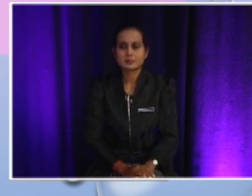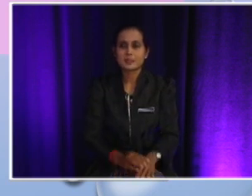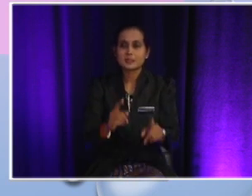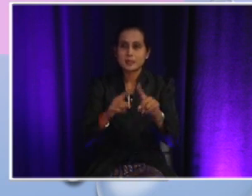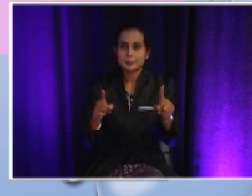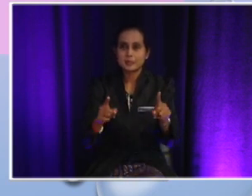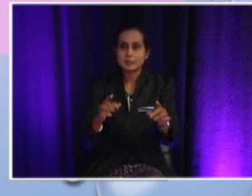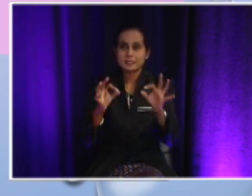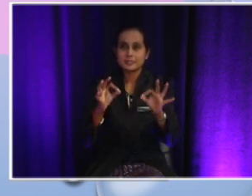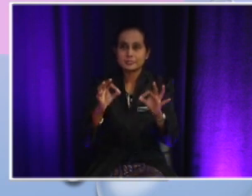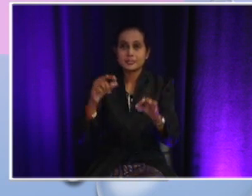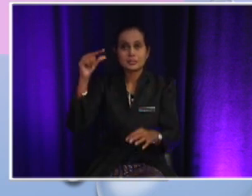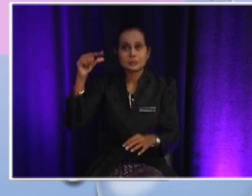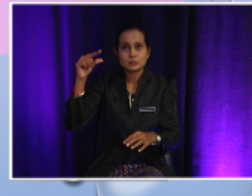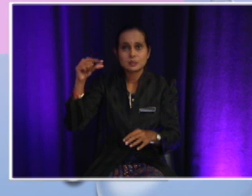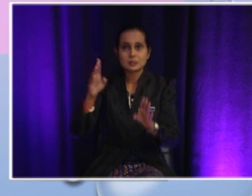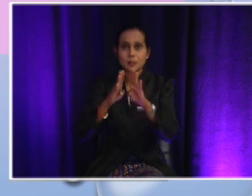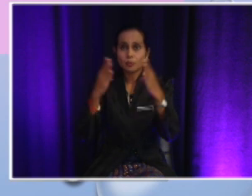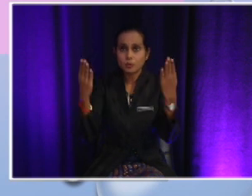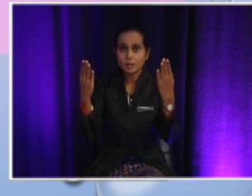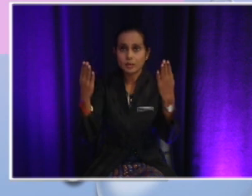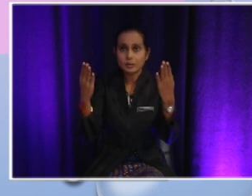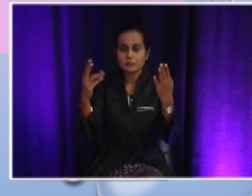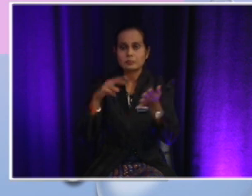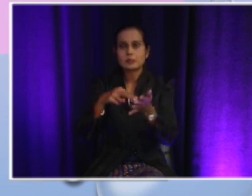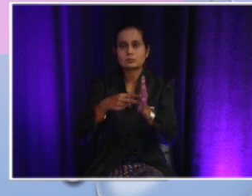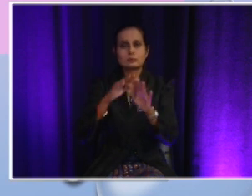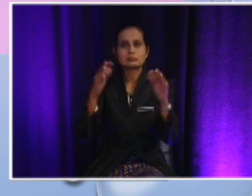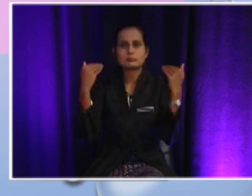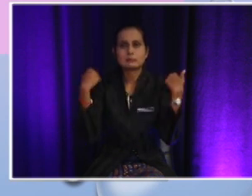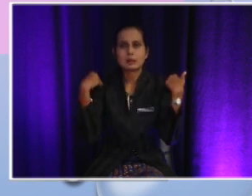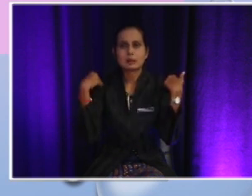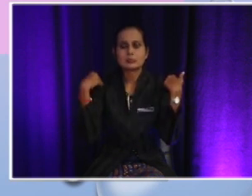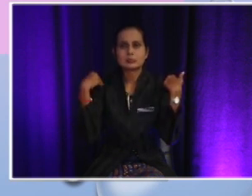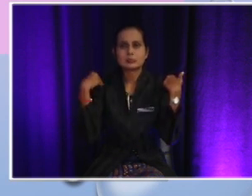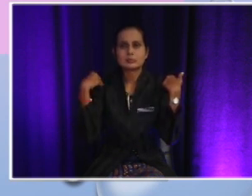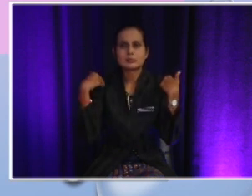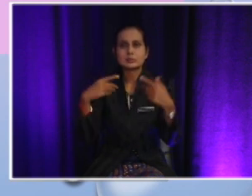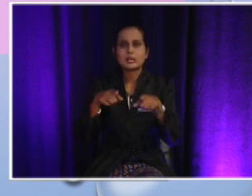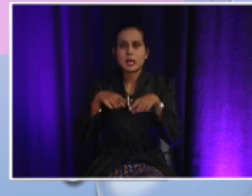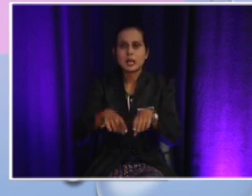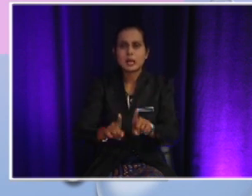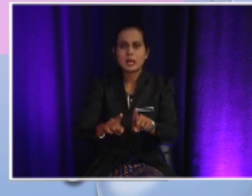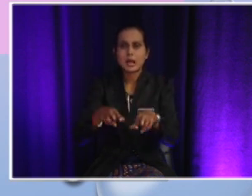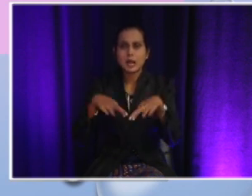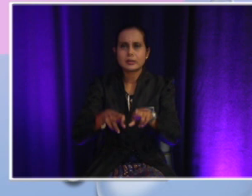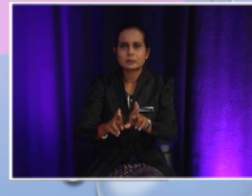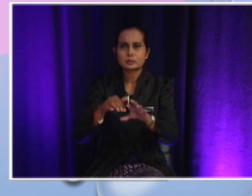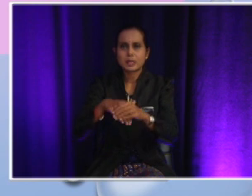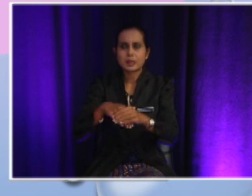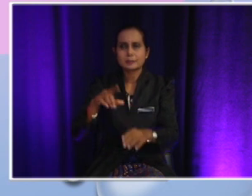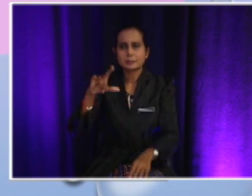Tetapi kalau suis terbuka, bila suis terbuka maksudnya tidak ada aliran arus dalam lita. A yang diukur